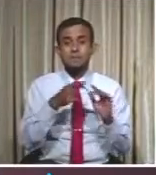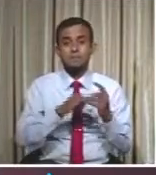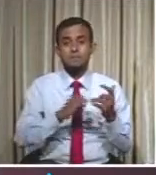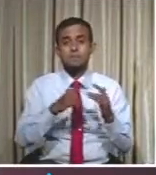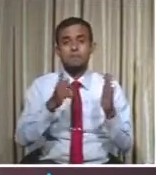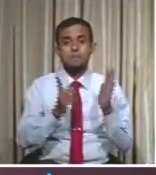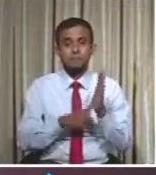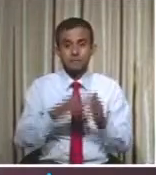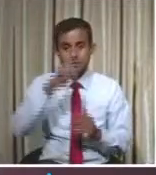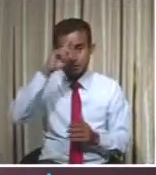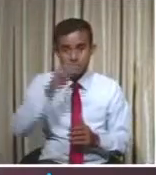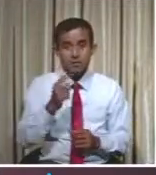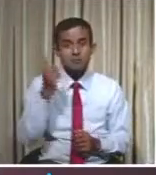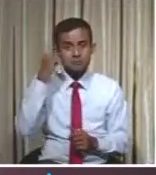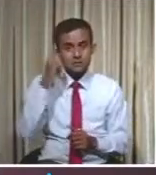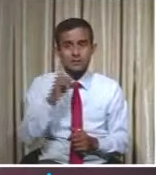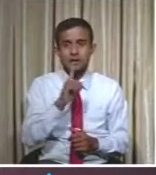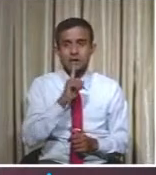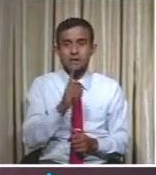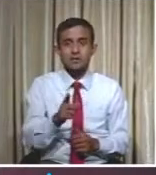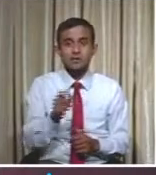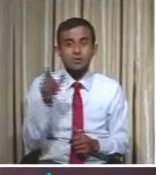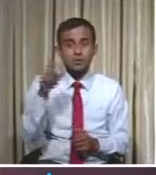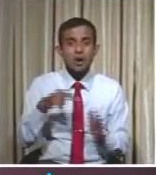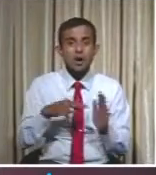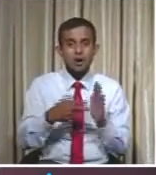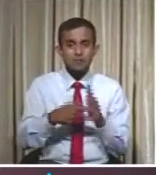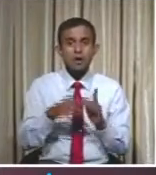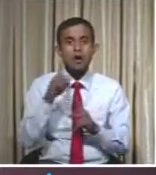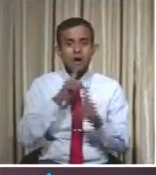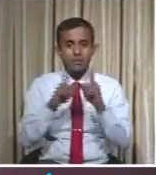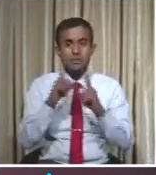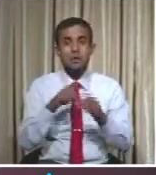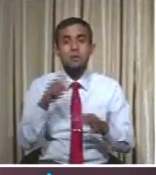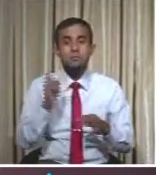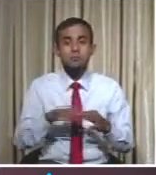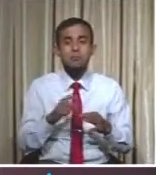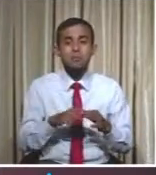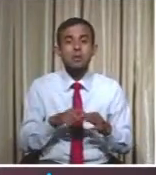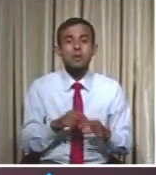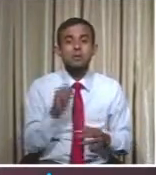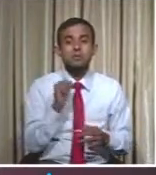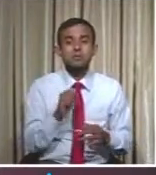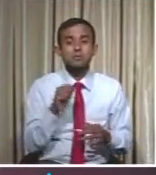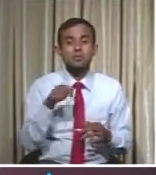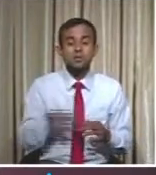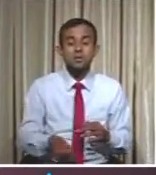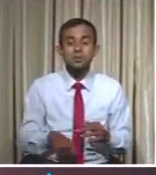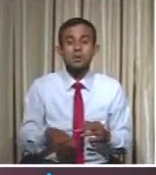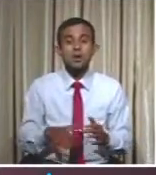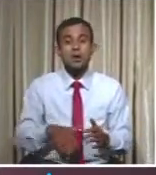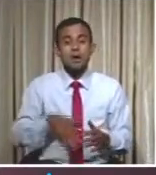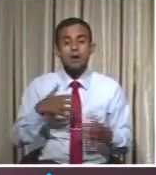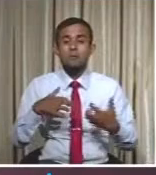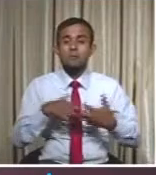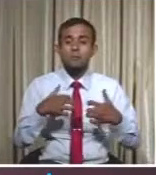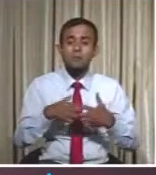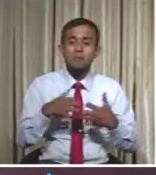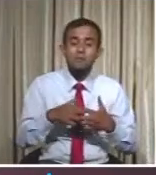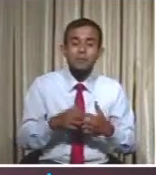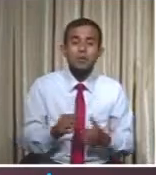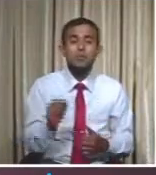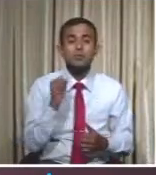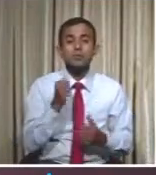ඇමතිතුමා මතක් කරා ඔහුගේ අයවැය කතාවේ නමුත් ප්‍රශ්න වෙලා තියෙන්නේ මේ මූලික ගැටලු වලට